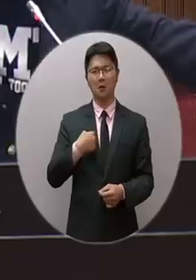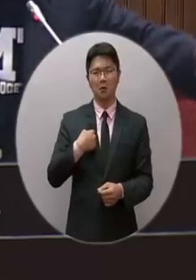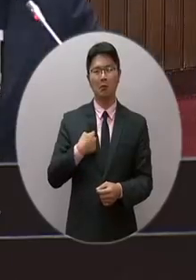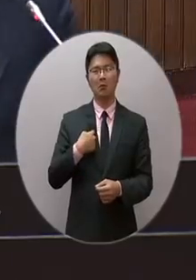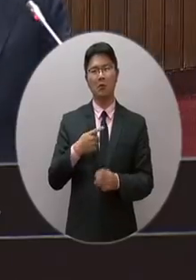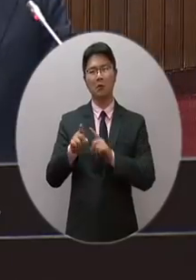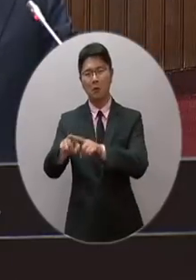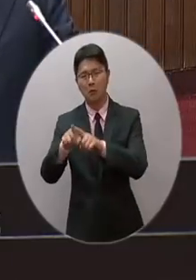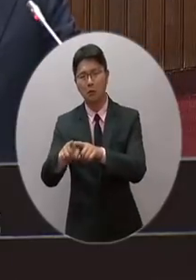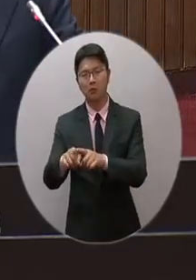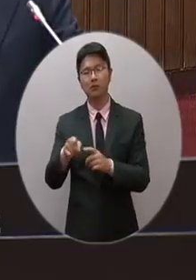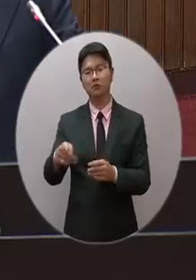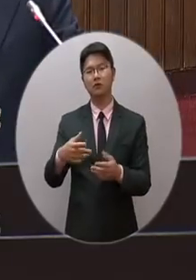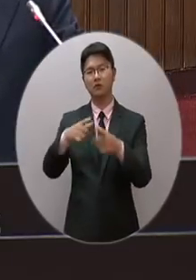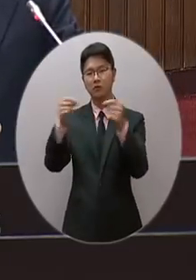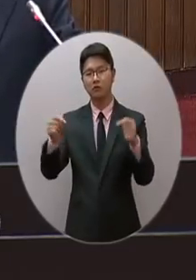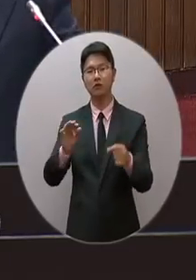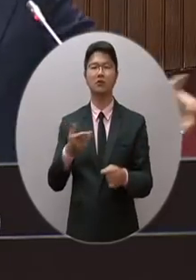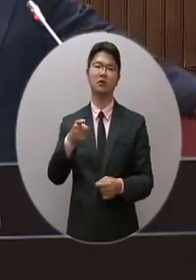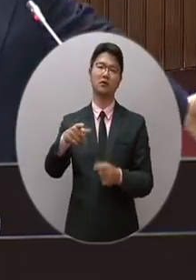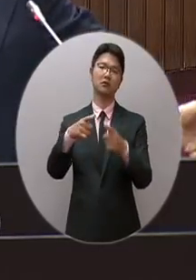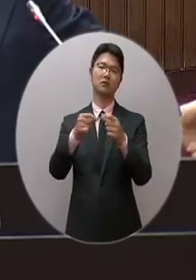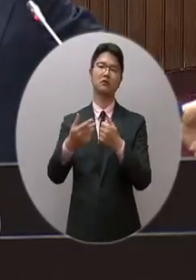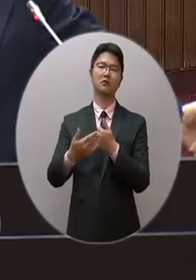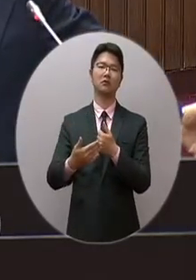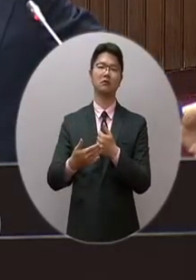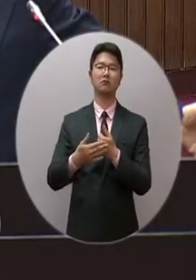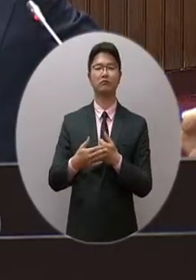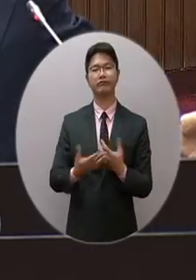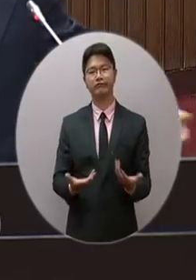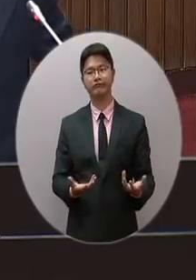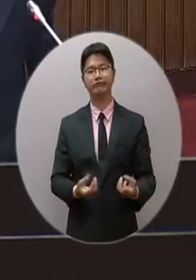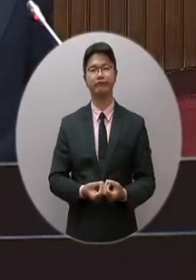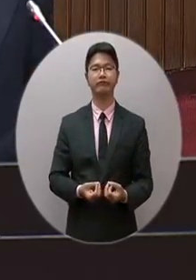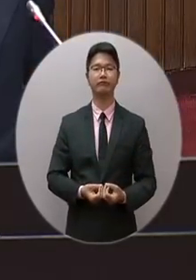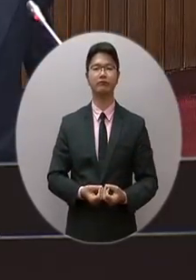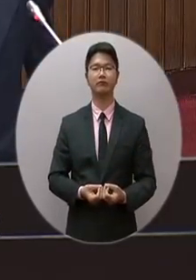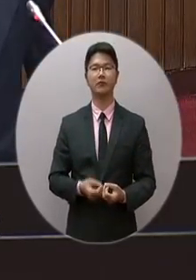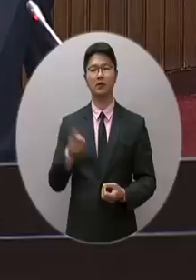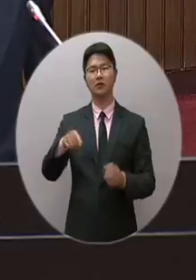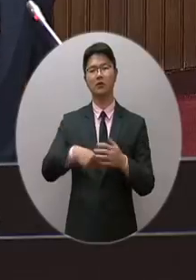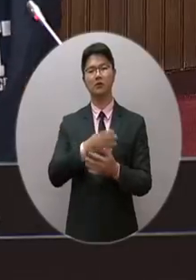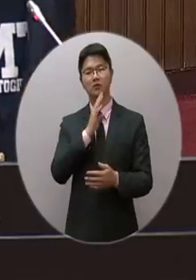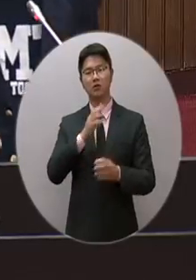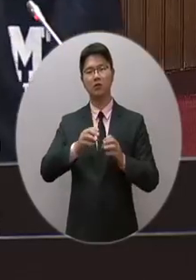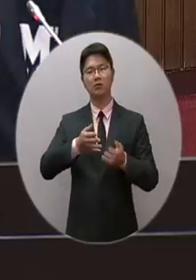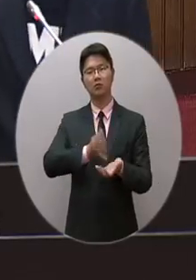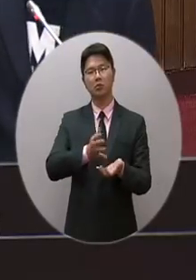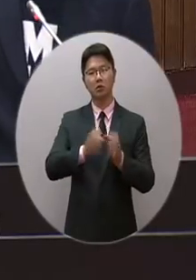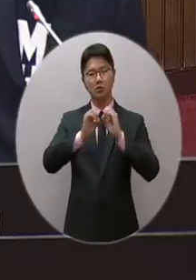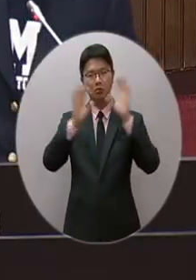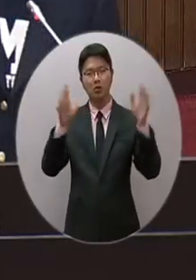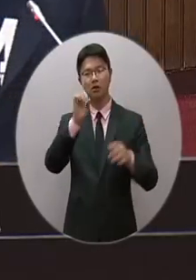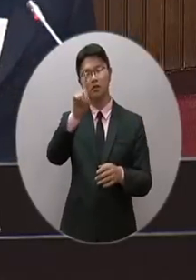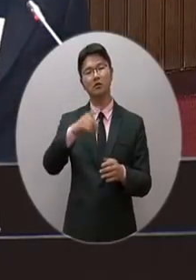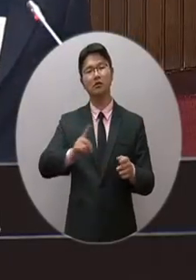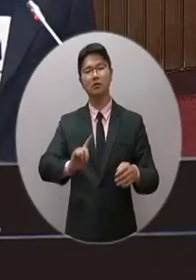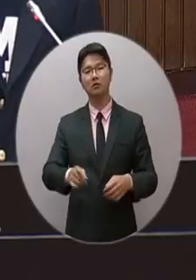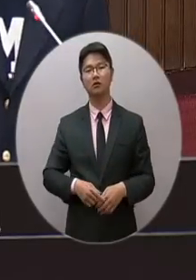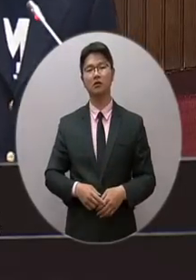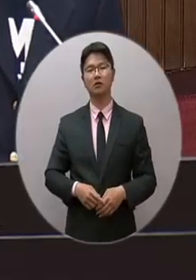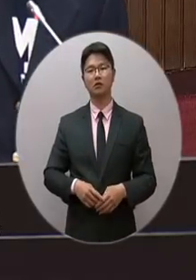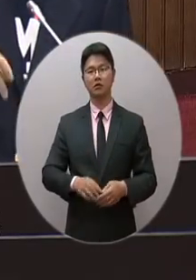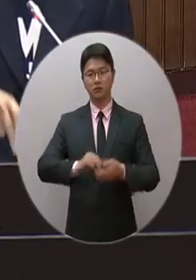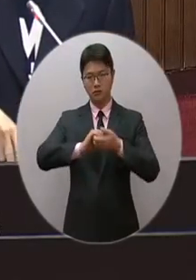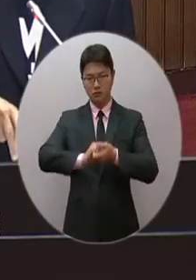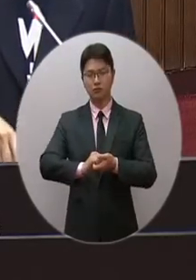了这么凶悍，结果他也是，然后发表一个不痛不痒的一个推一个东西，决议文的不